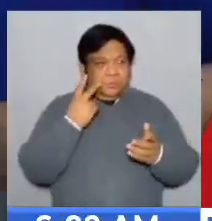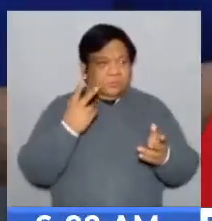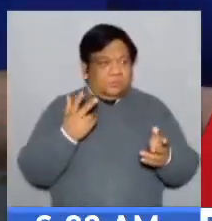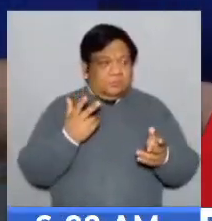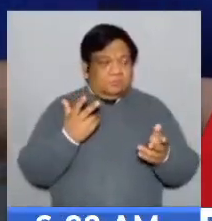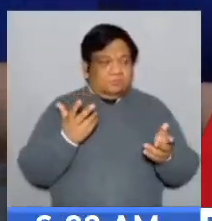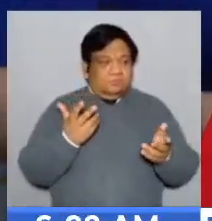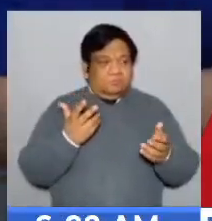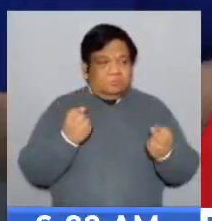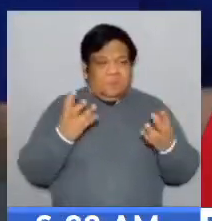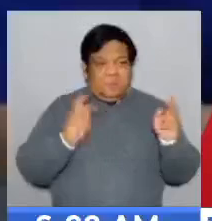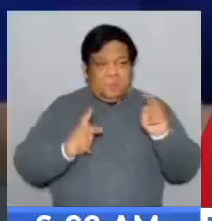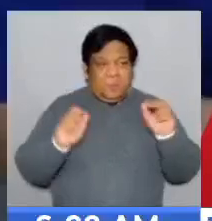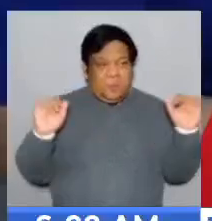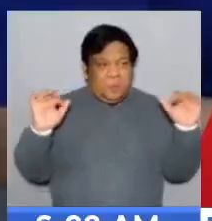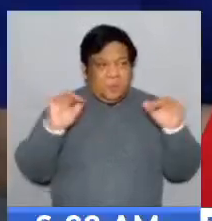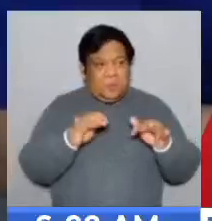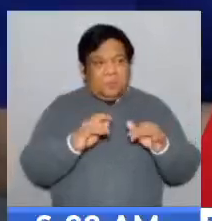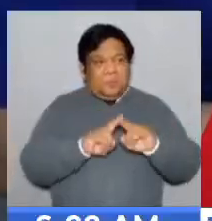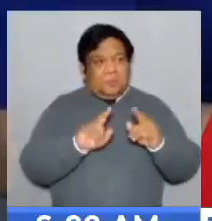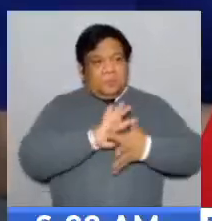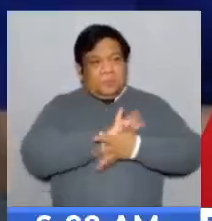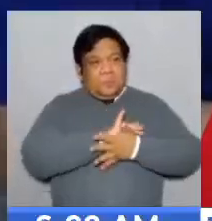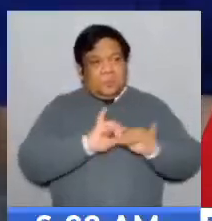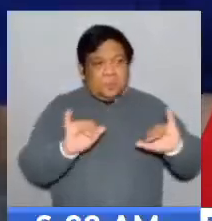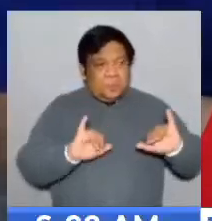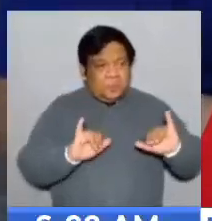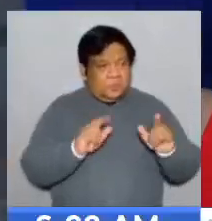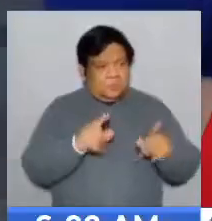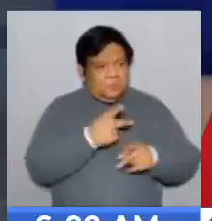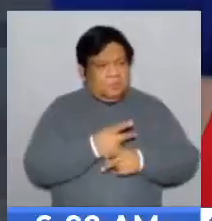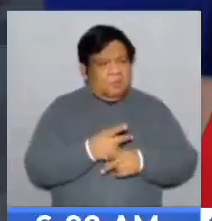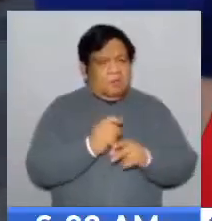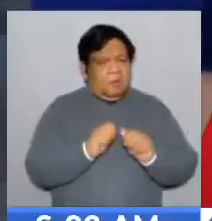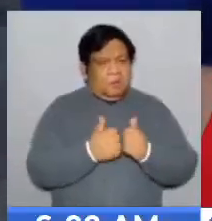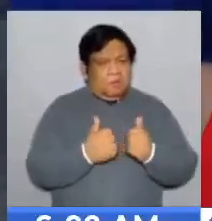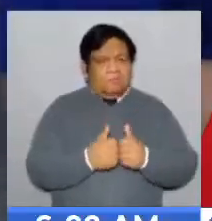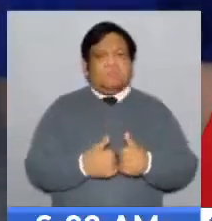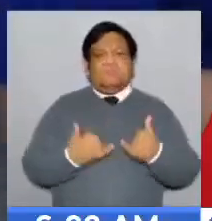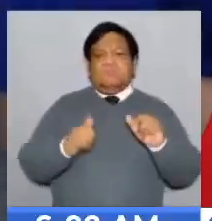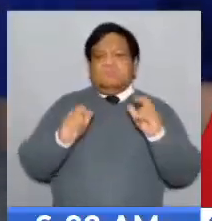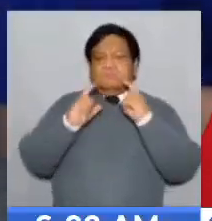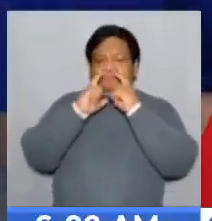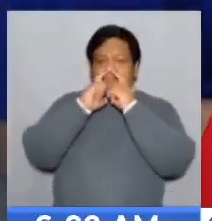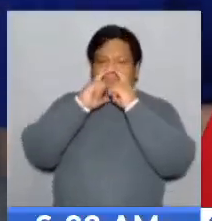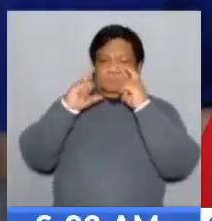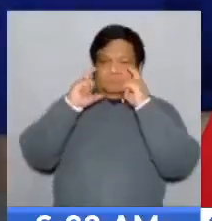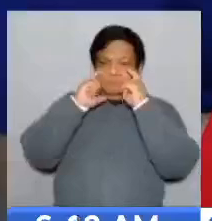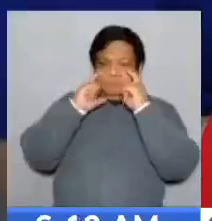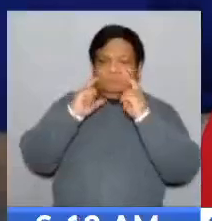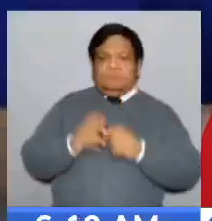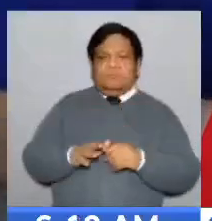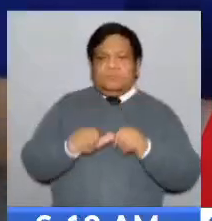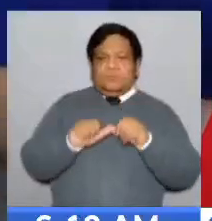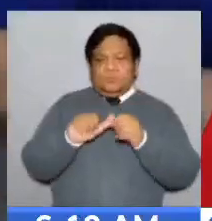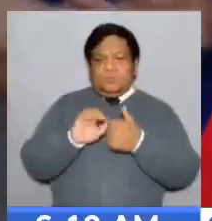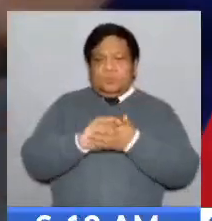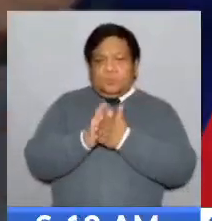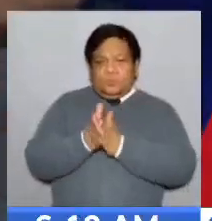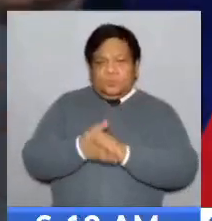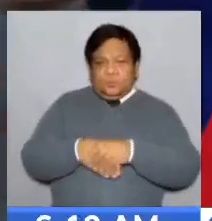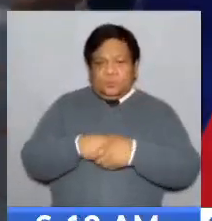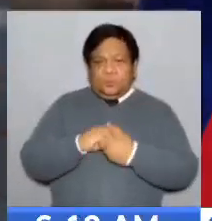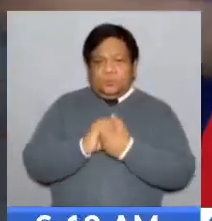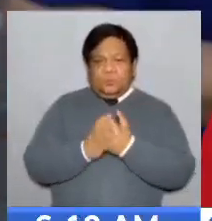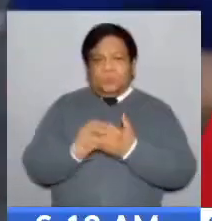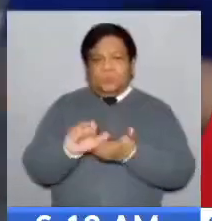pa rin tayong COVID. Ano yung mga pag-iingat na ginagawa nyo? Magsusot po ng mga face mask po. Ganyan. Mm-hmm. Tapos lagi po rin pong mag-ano po ng alcohol.